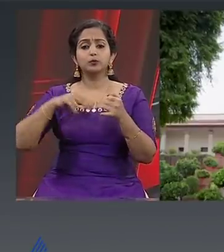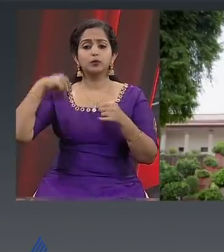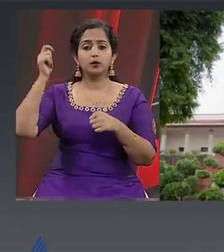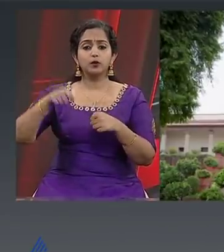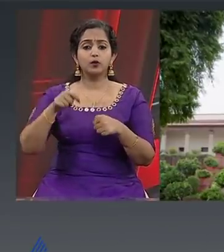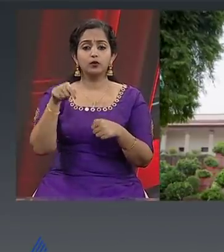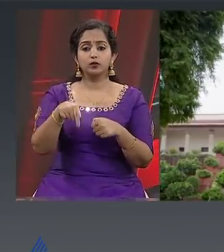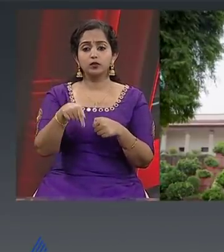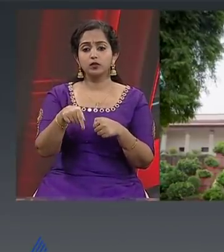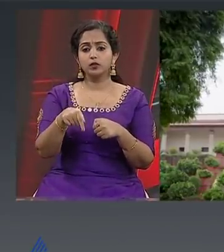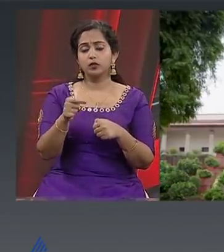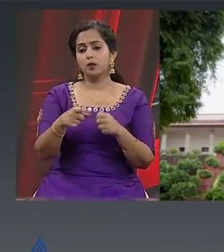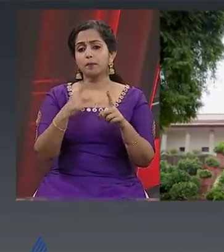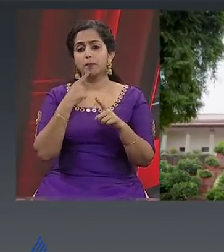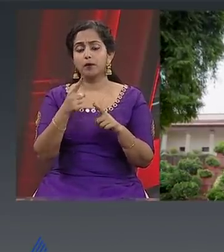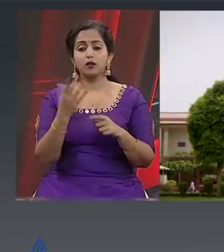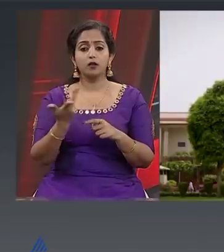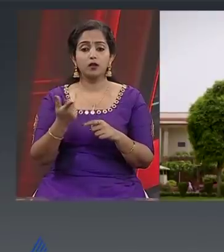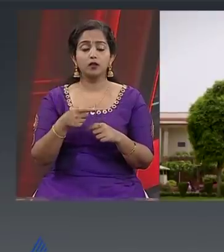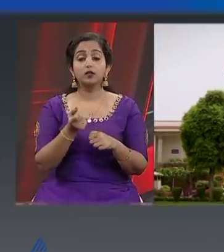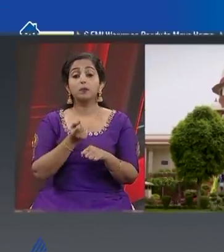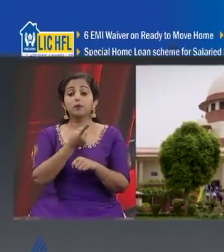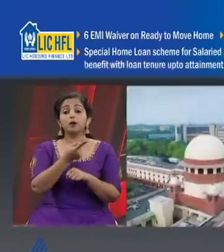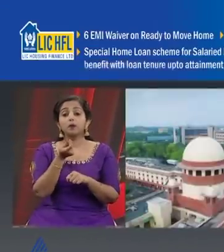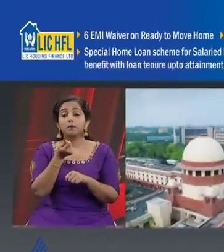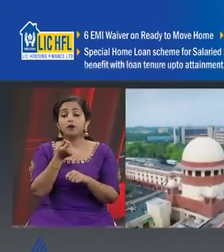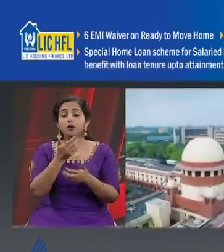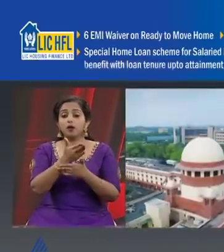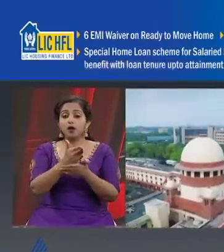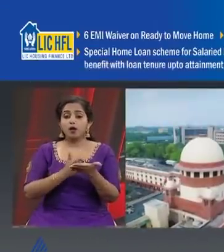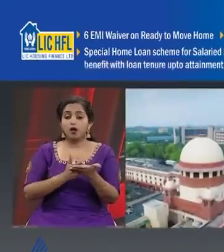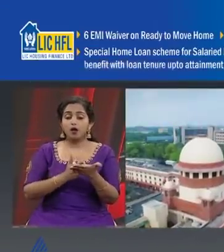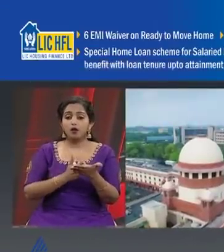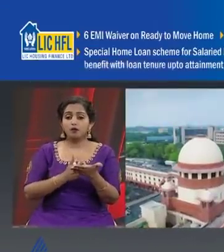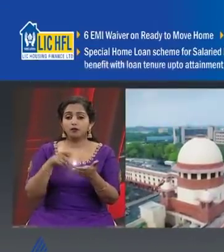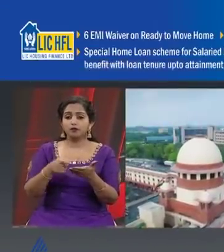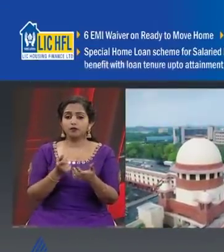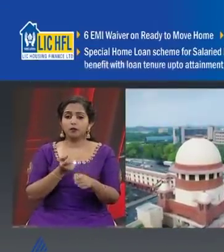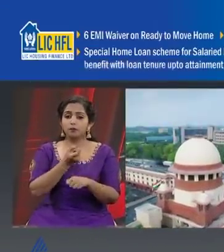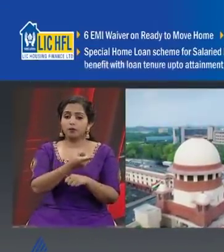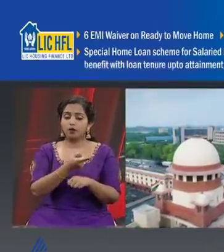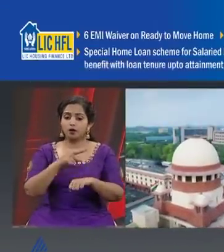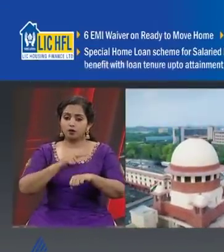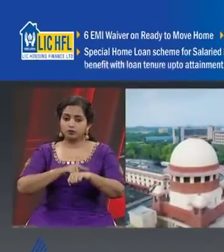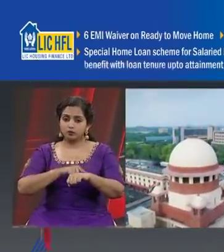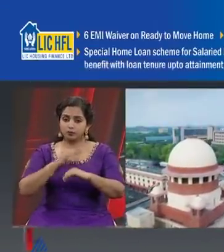കേസ് പരിഗണിച്ചത്? നഷ്ടപരിഹാര തുകയുടെ പകുതി കെട്ടിവയ്ക്കുവാനുള്ള തീയതി പറഞ്ഞിട്ടുണ്ടോ സുപ്രീംകോടതി?